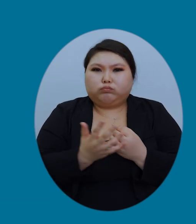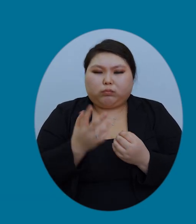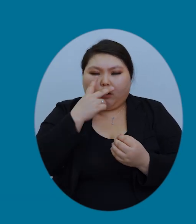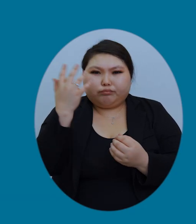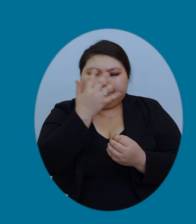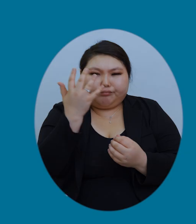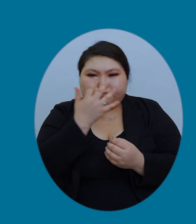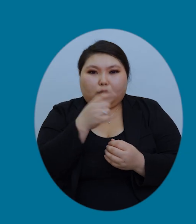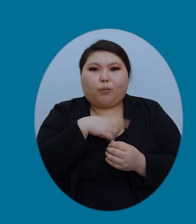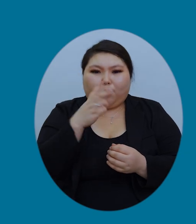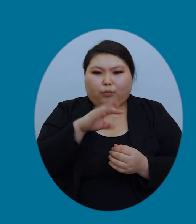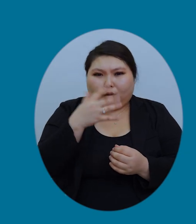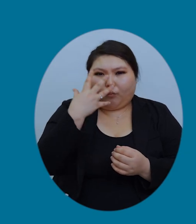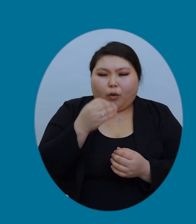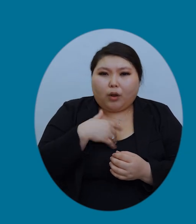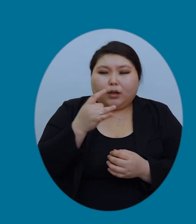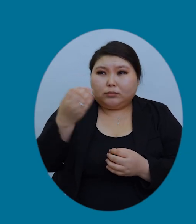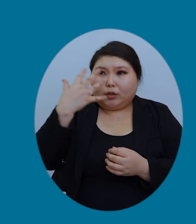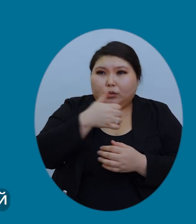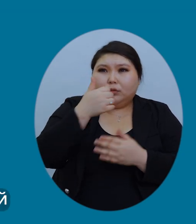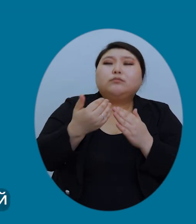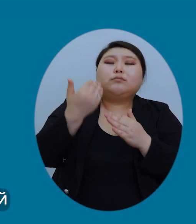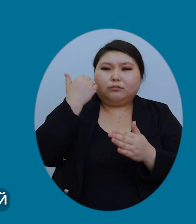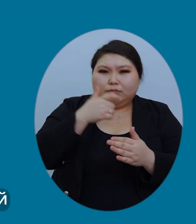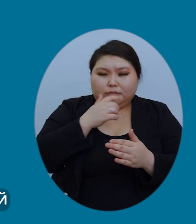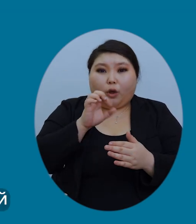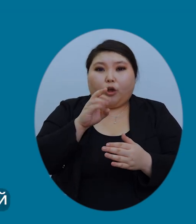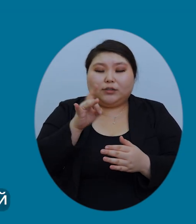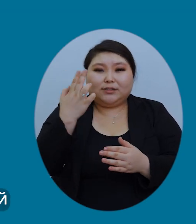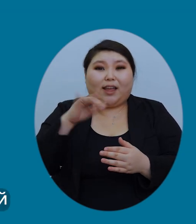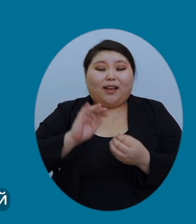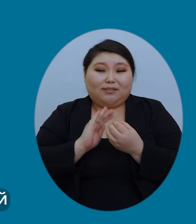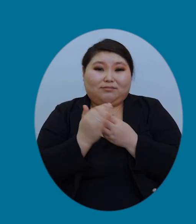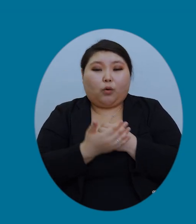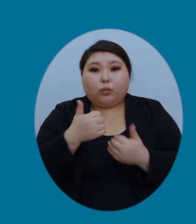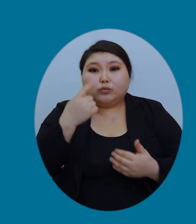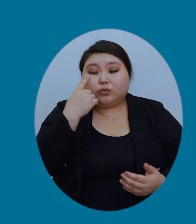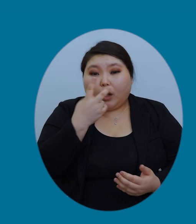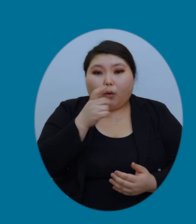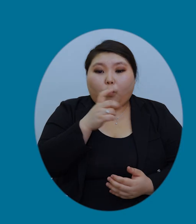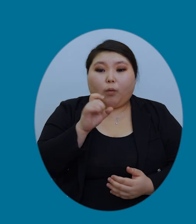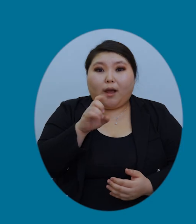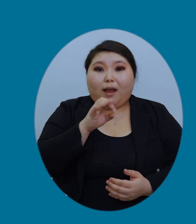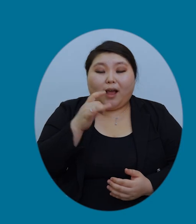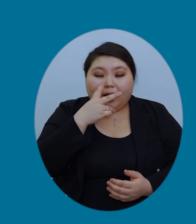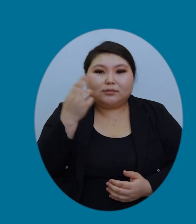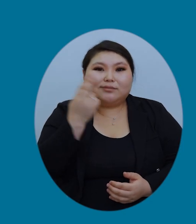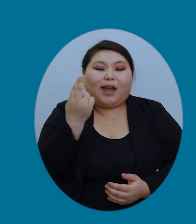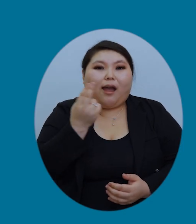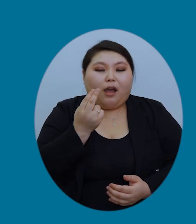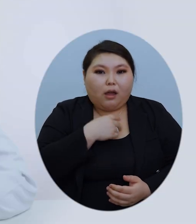бүдэг болсон учраас гэрлийг бүрэн нэвтрүүлэхээ болдог. Болрын цайлтын үед хүүхдийн нүдний хүүхэн хараа цагаан